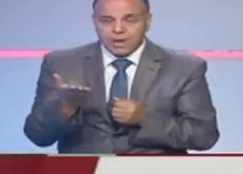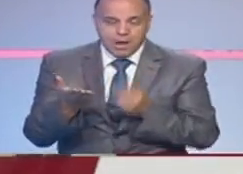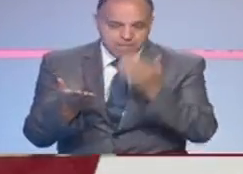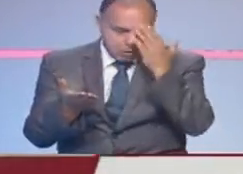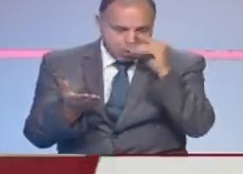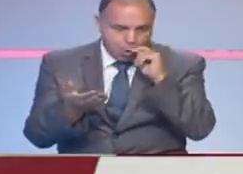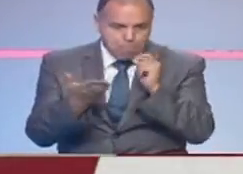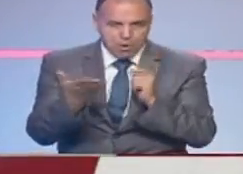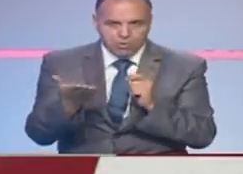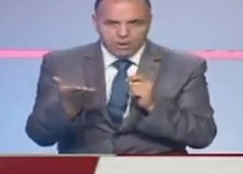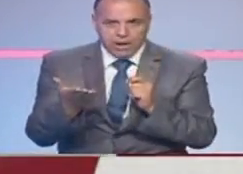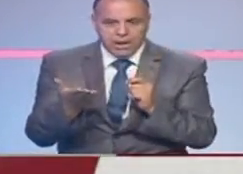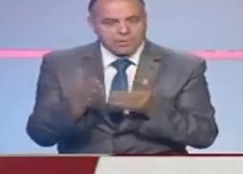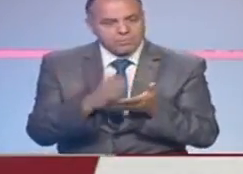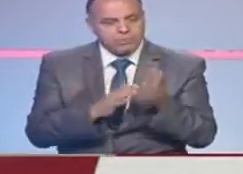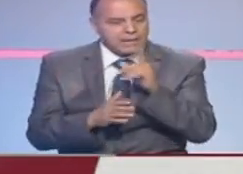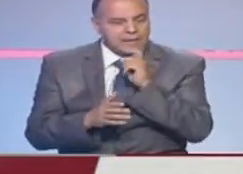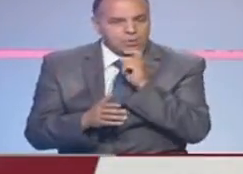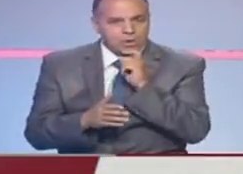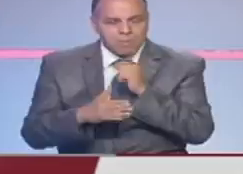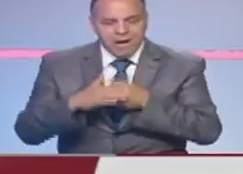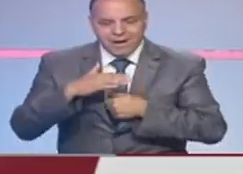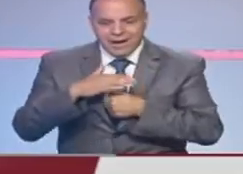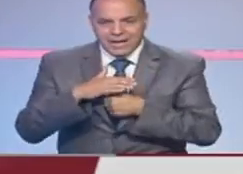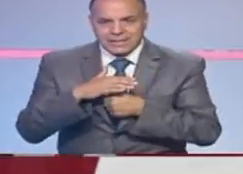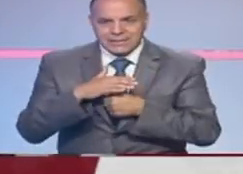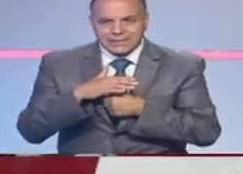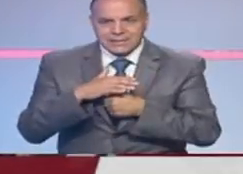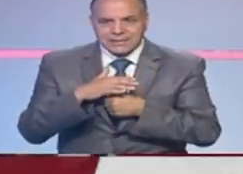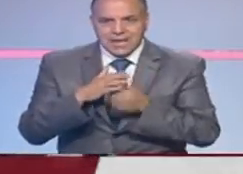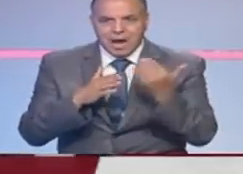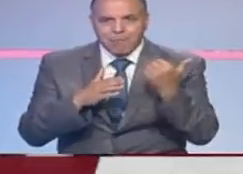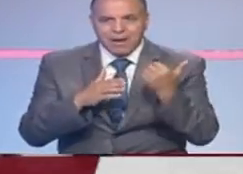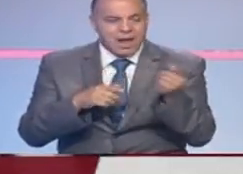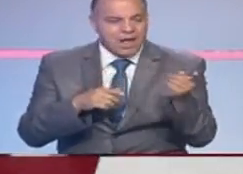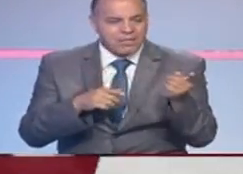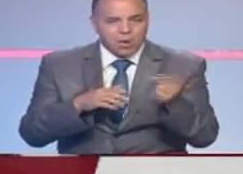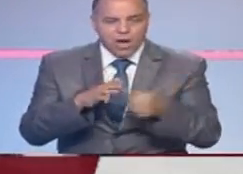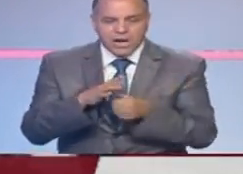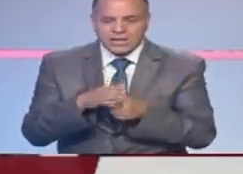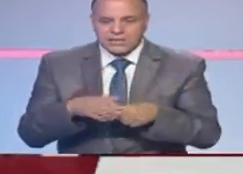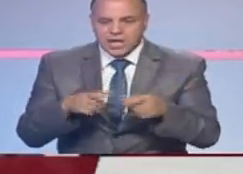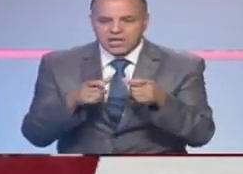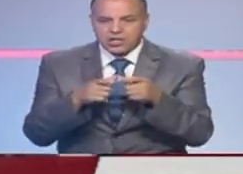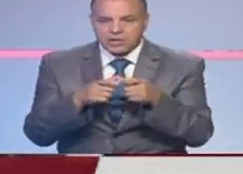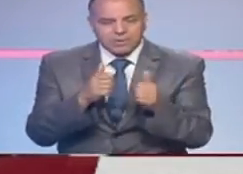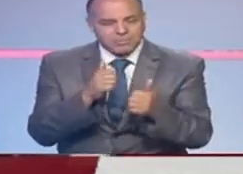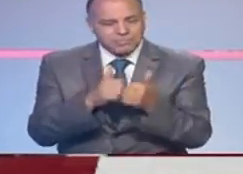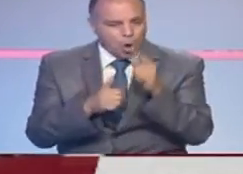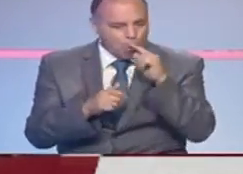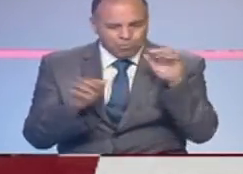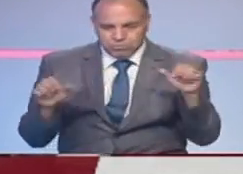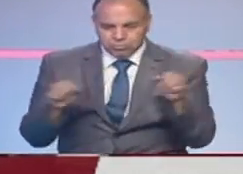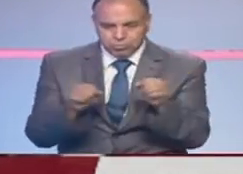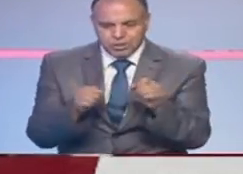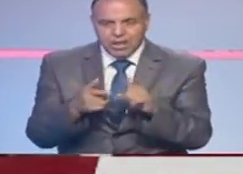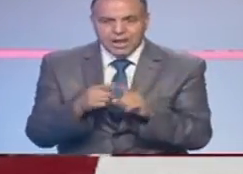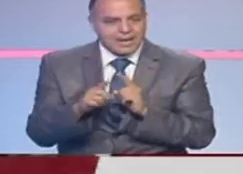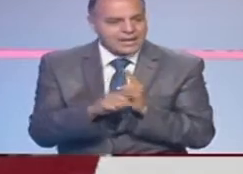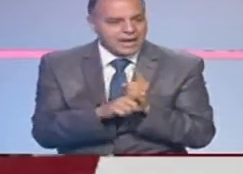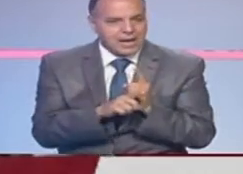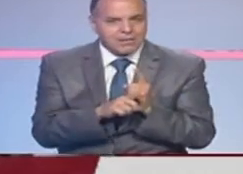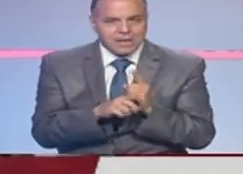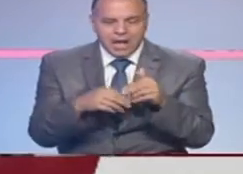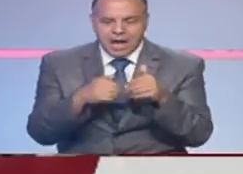حكمتيار اليوم الى الدوحه مع الرئيس السابق حامد كرزاي ورئيس لجنه المصالحه عبد الله عبد الله للقاء